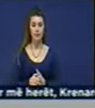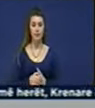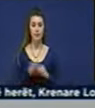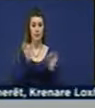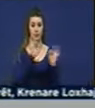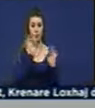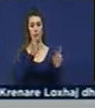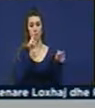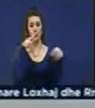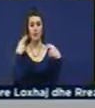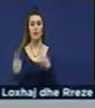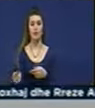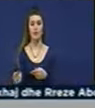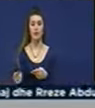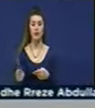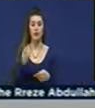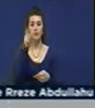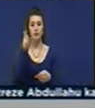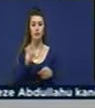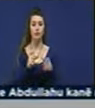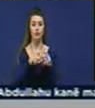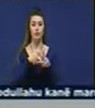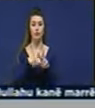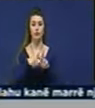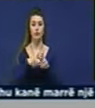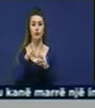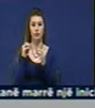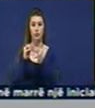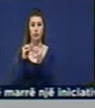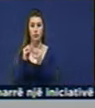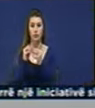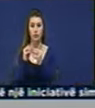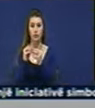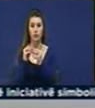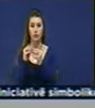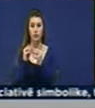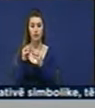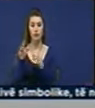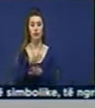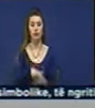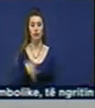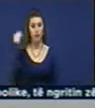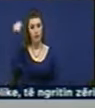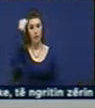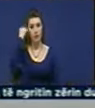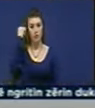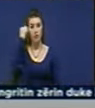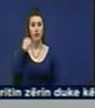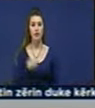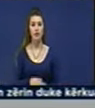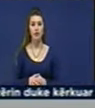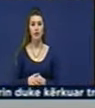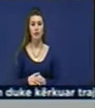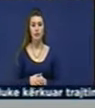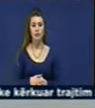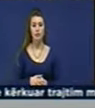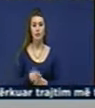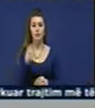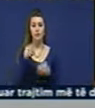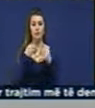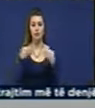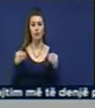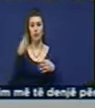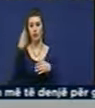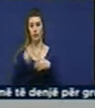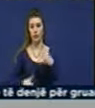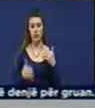Përgatitet zonja Shukrie Bytyqi, Kuvendi i Kosovës, e cila do të jetë folësia e fundit